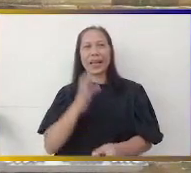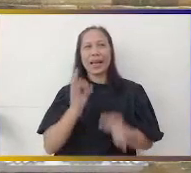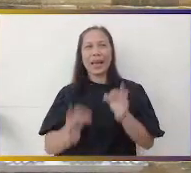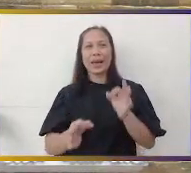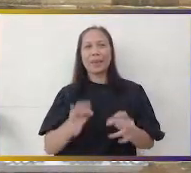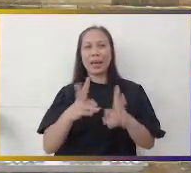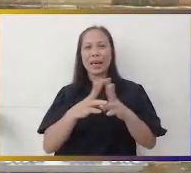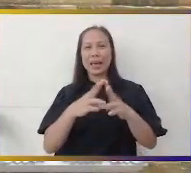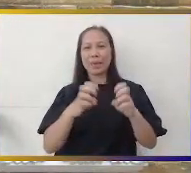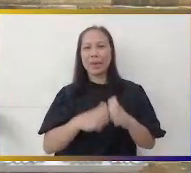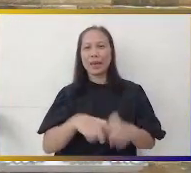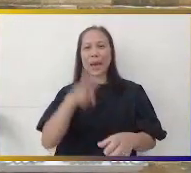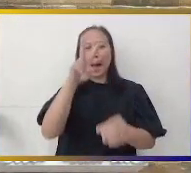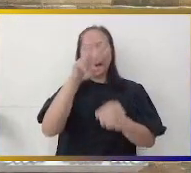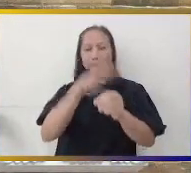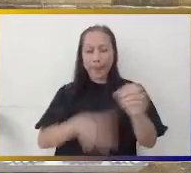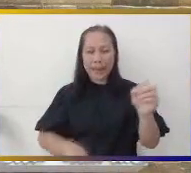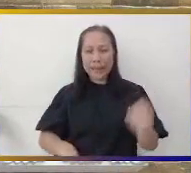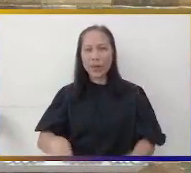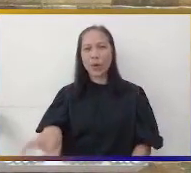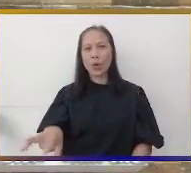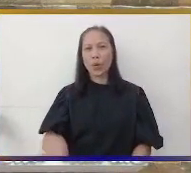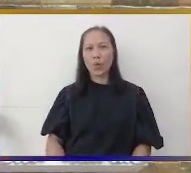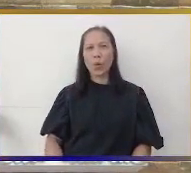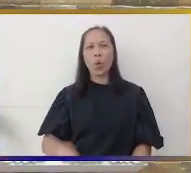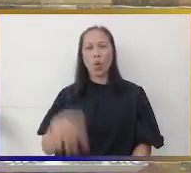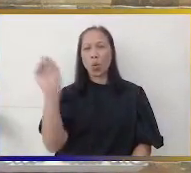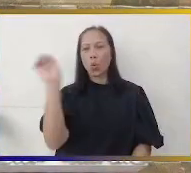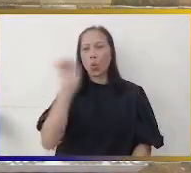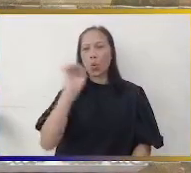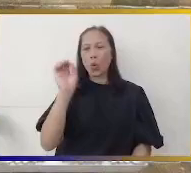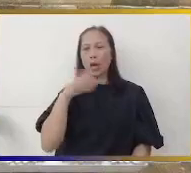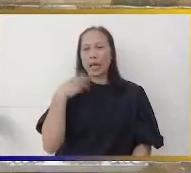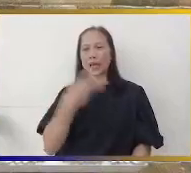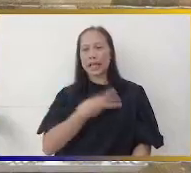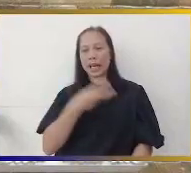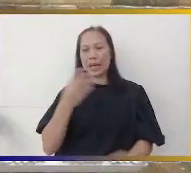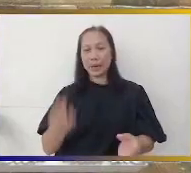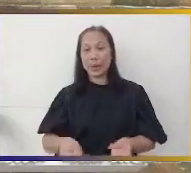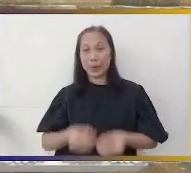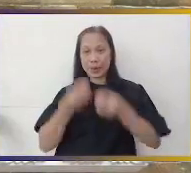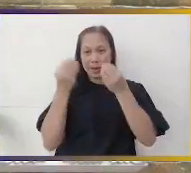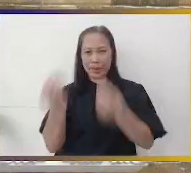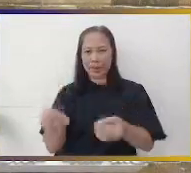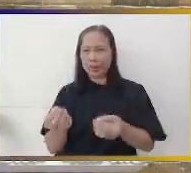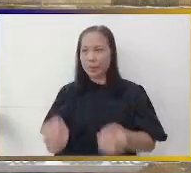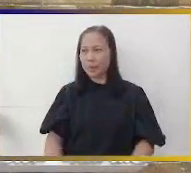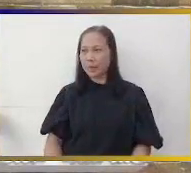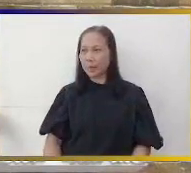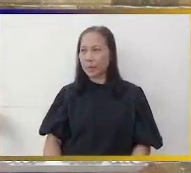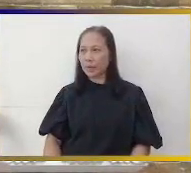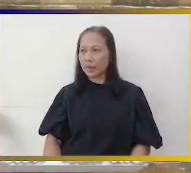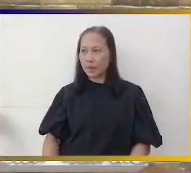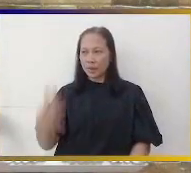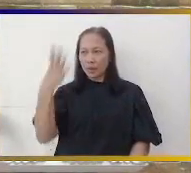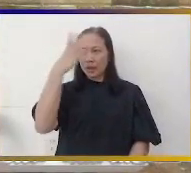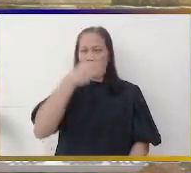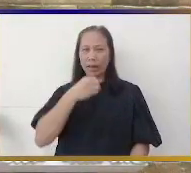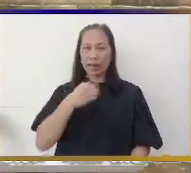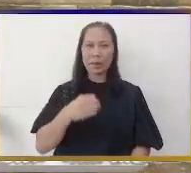binigay masakit No you see piso na lang Buti pa yung Junior church nakakapagbigay ng piso at